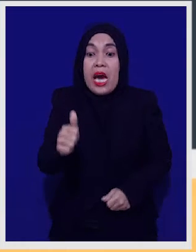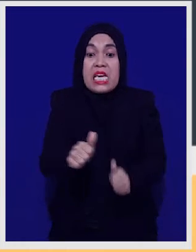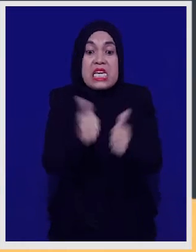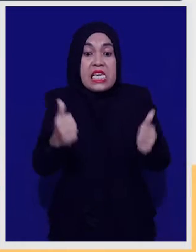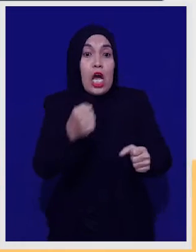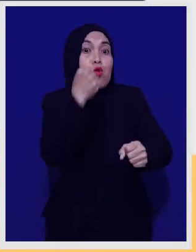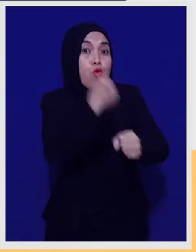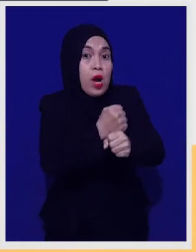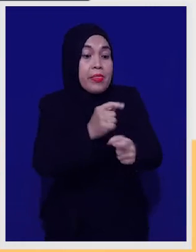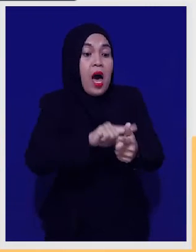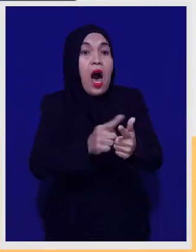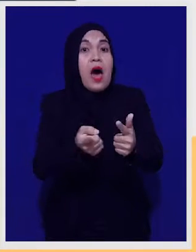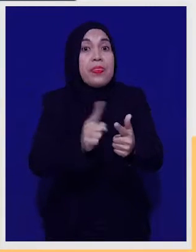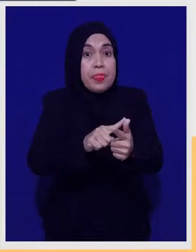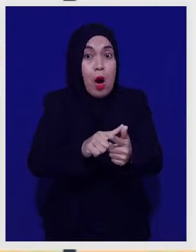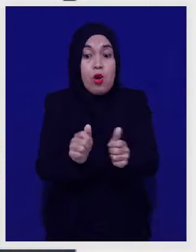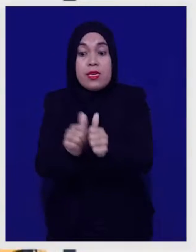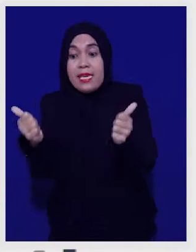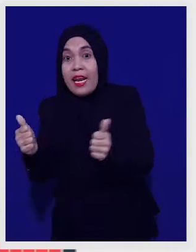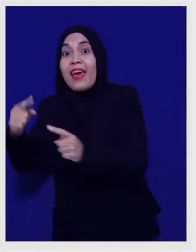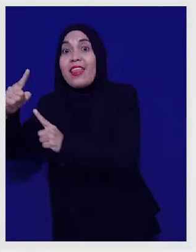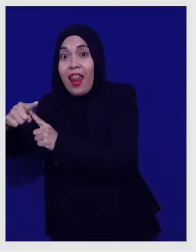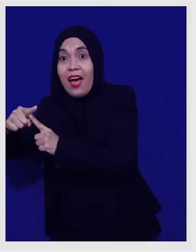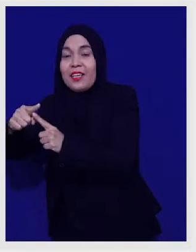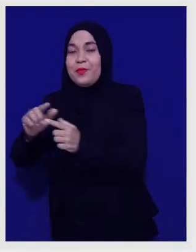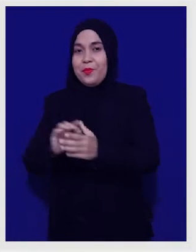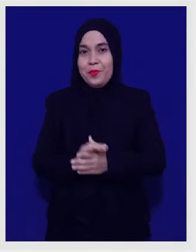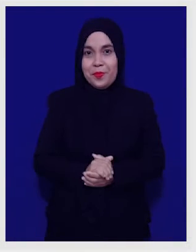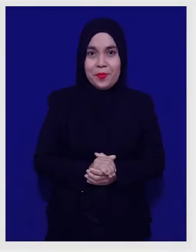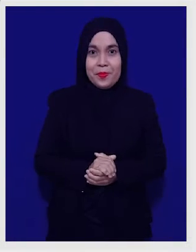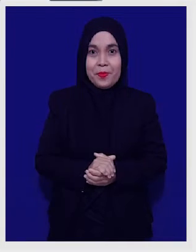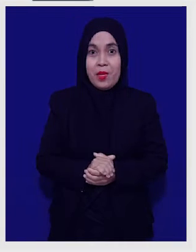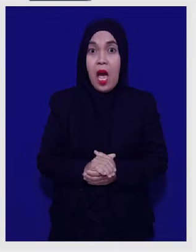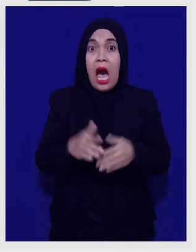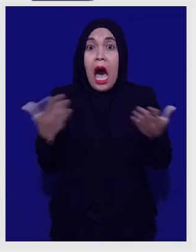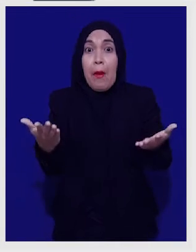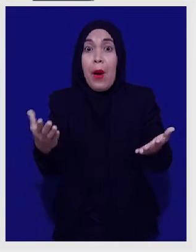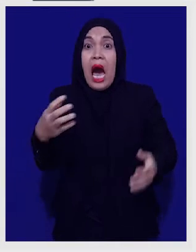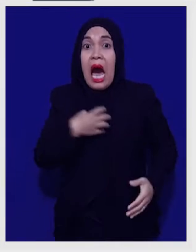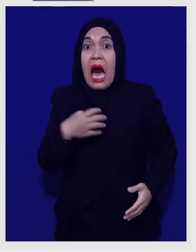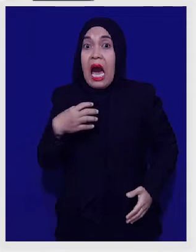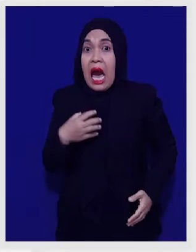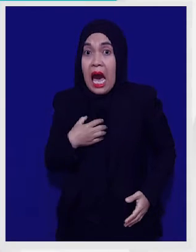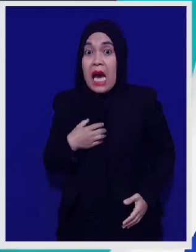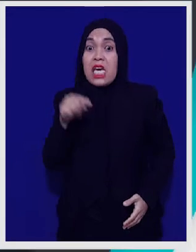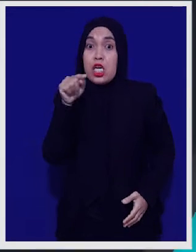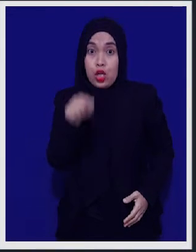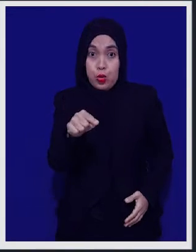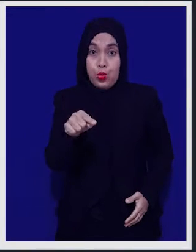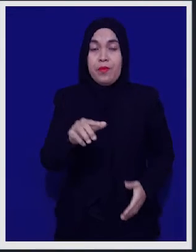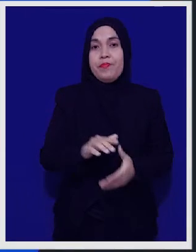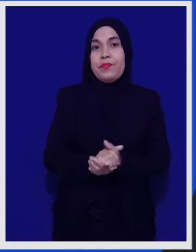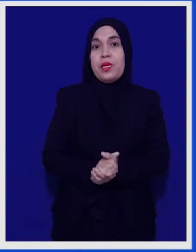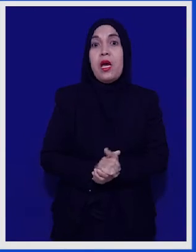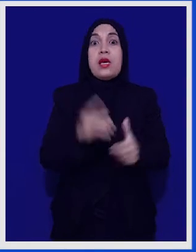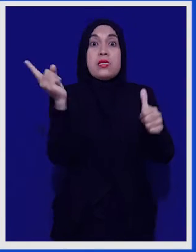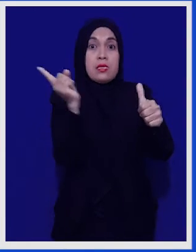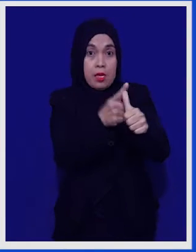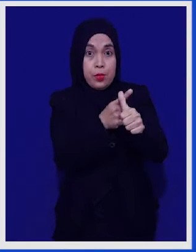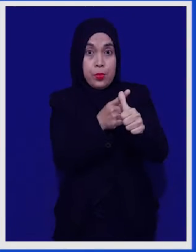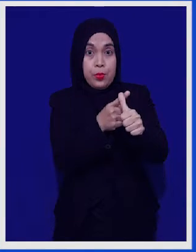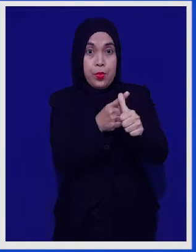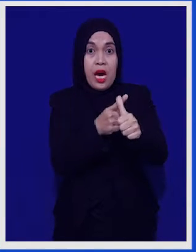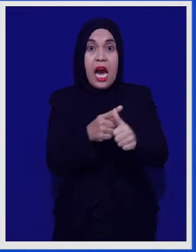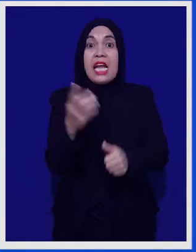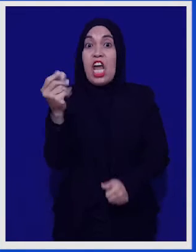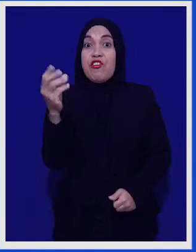gugat ataupun dalam pakaro cerai talak. Apa saja hak-hak nan bisa dun sanak tarimo? Pertama,